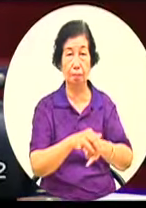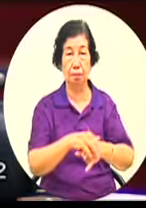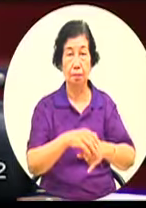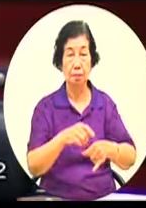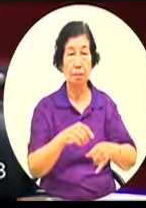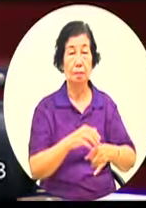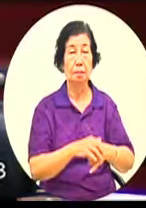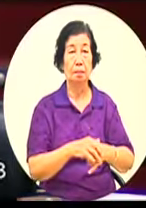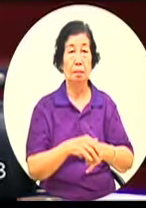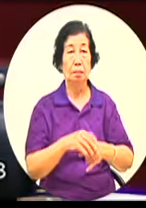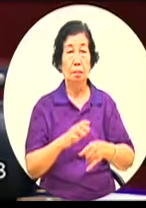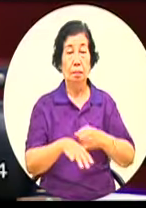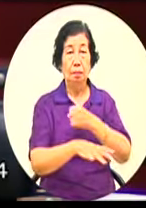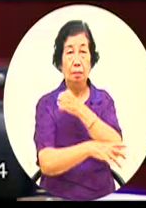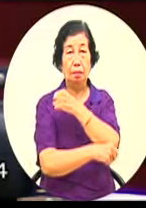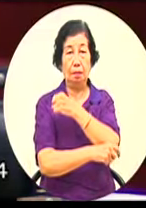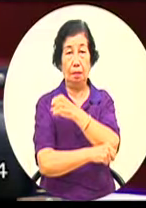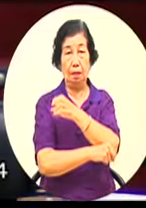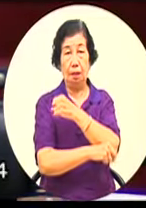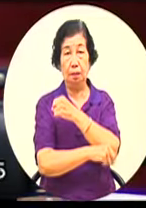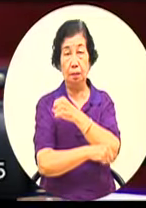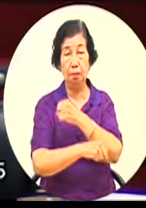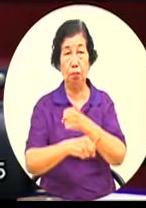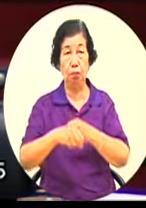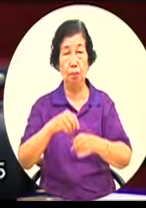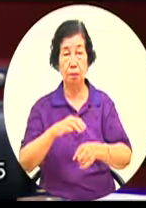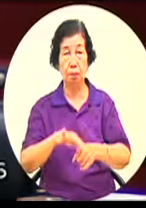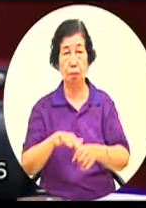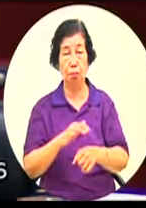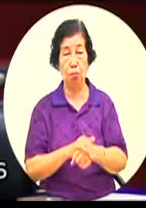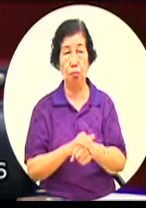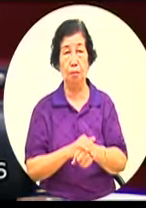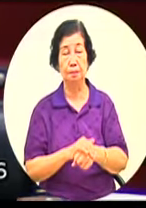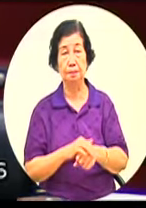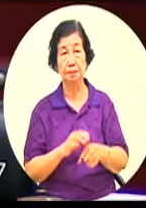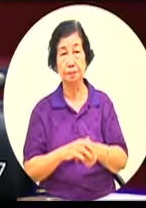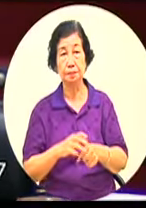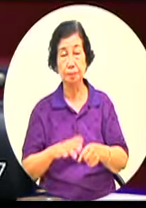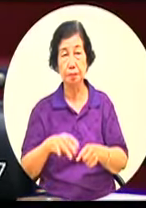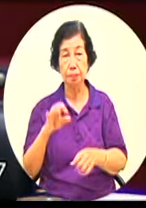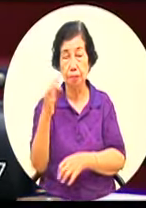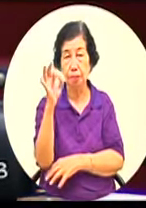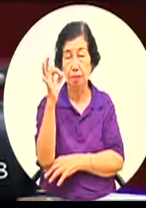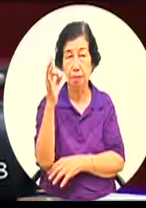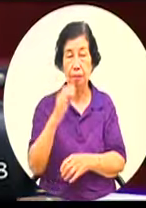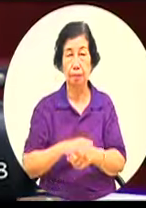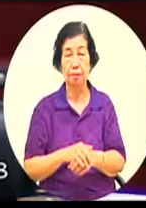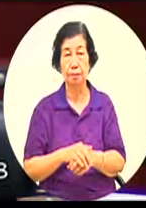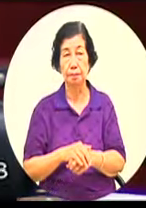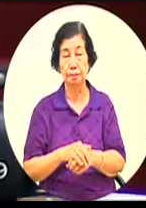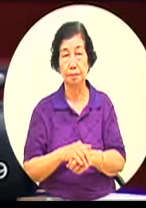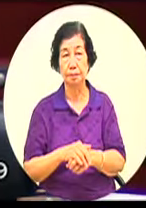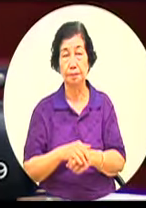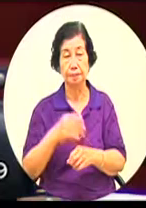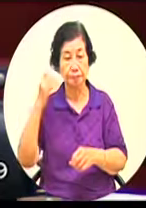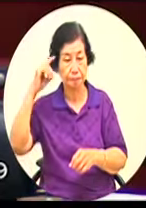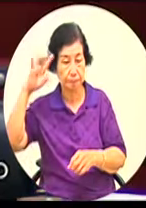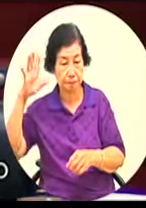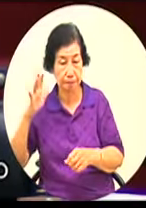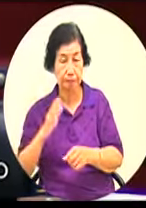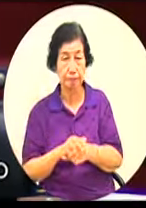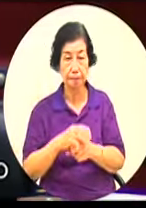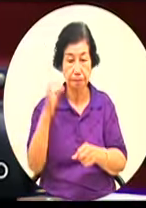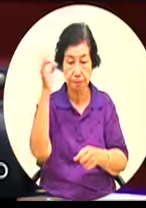一个基础，所以我们在这边呼吁高雄市政府，如果要救财政，应该要赶快是创造就业等等的部